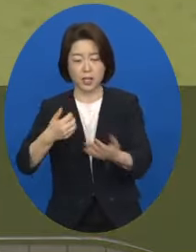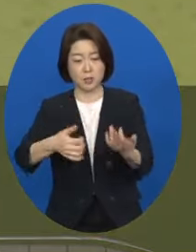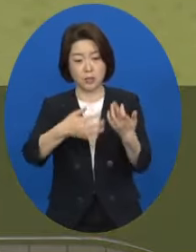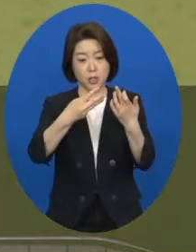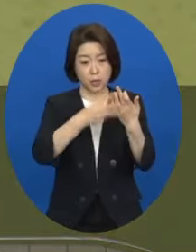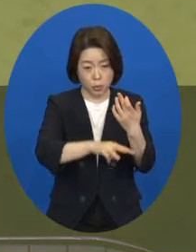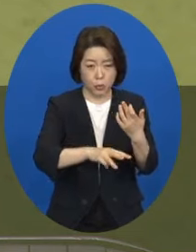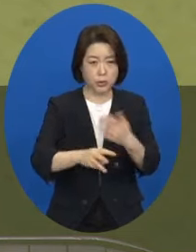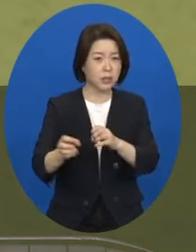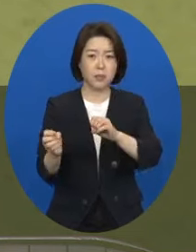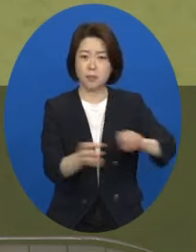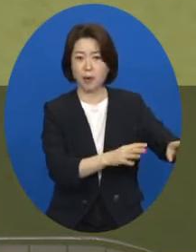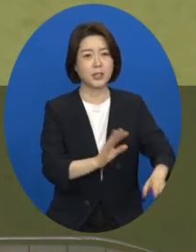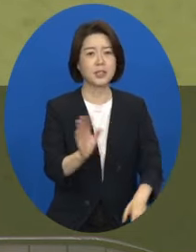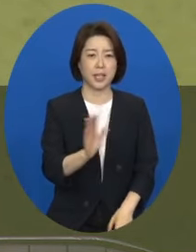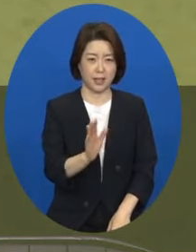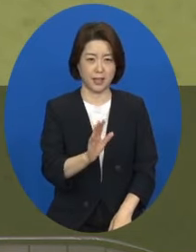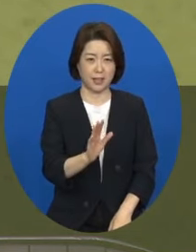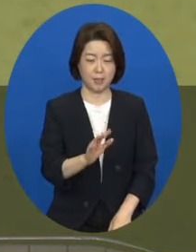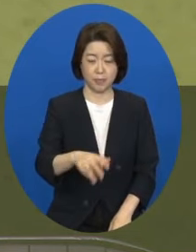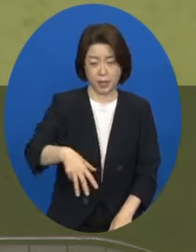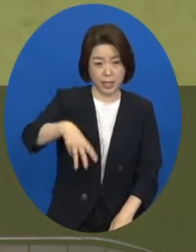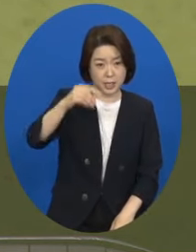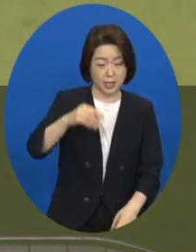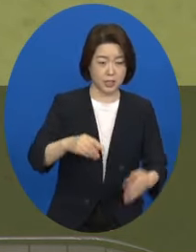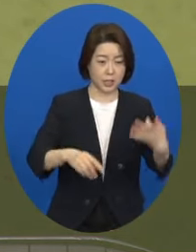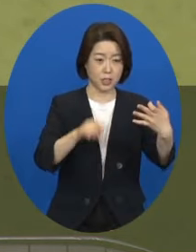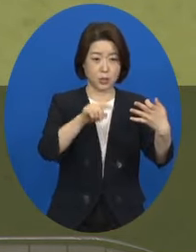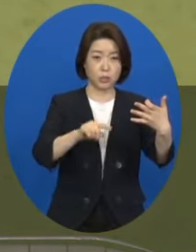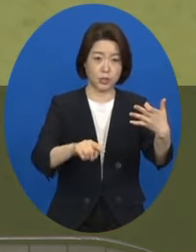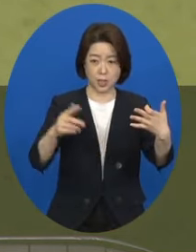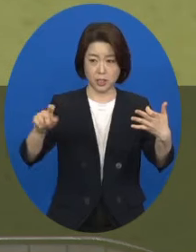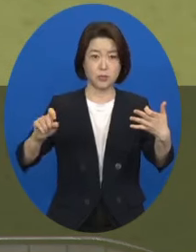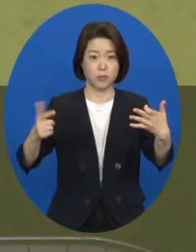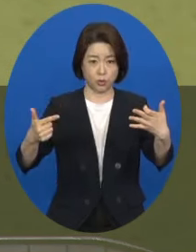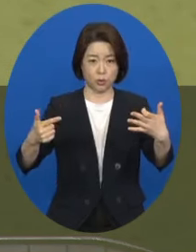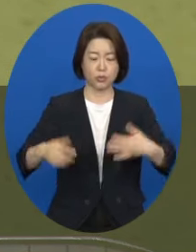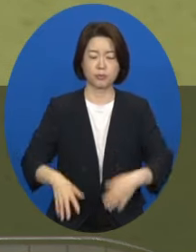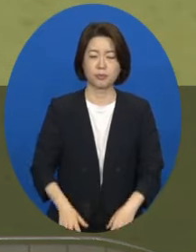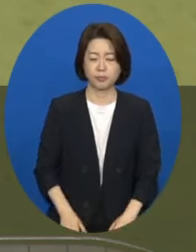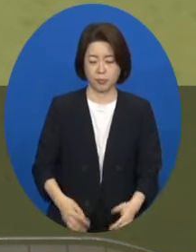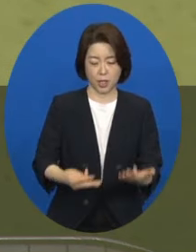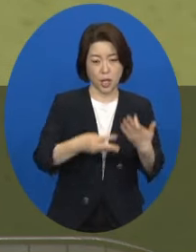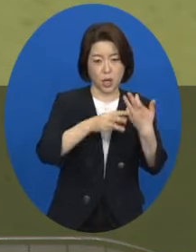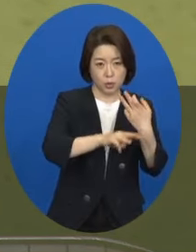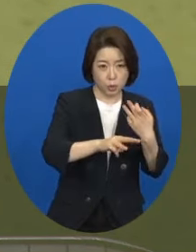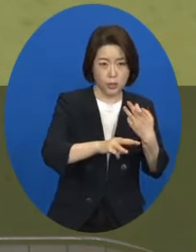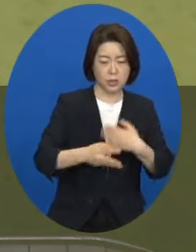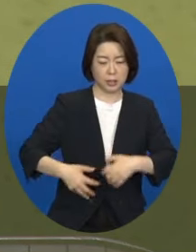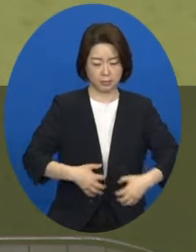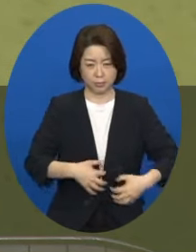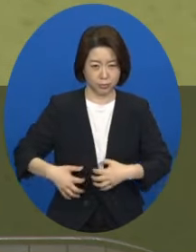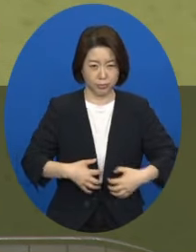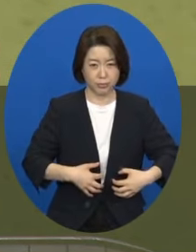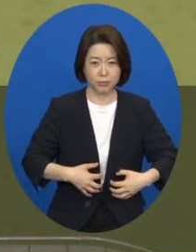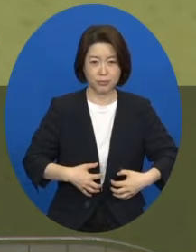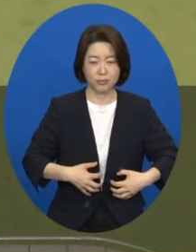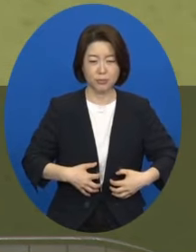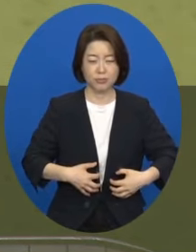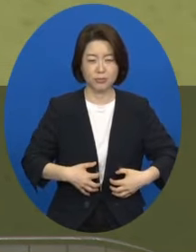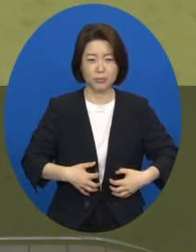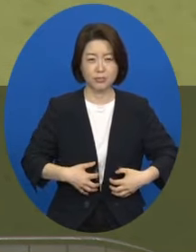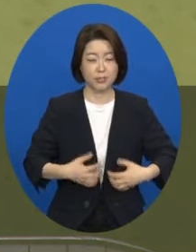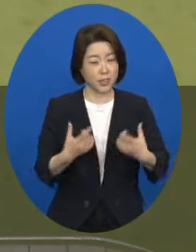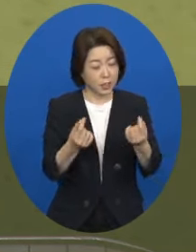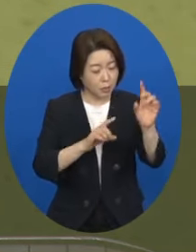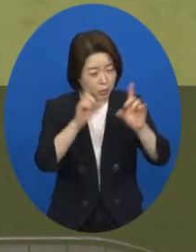하냐면요, 창세기 19장 16절에 그런데도 롯이 꾸물거리자, 누구 닮았어요? 우리 모습 닮지